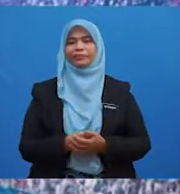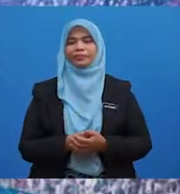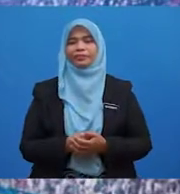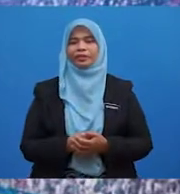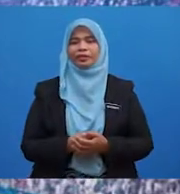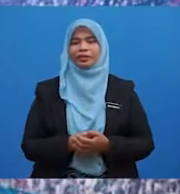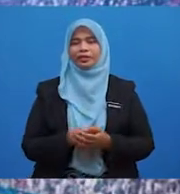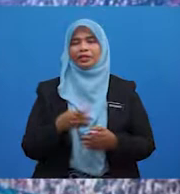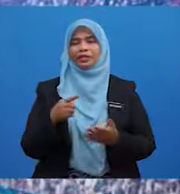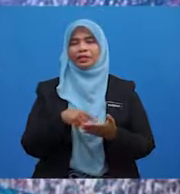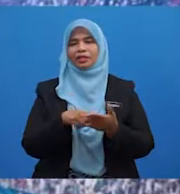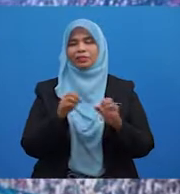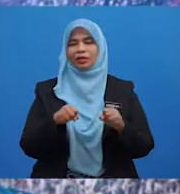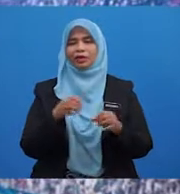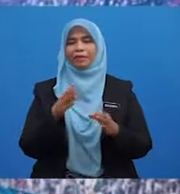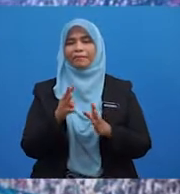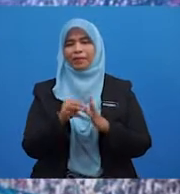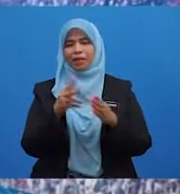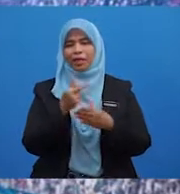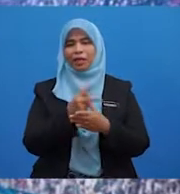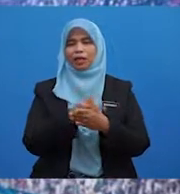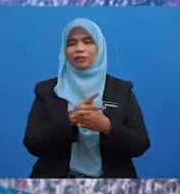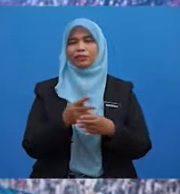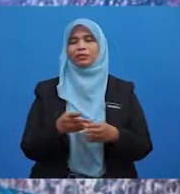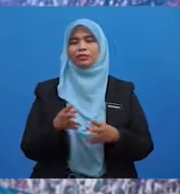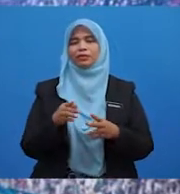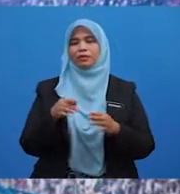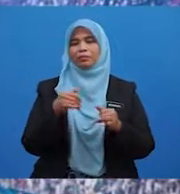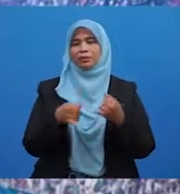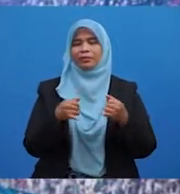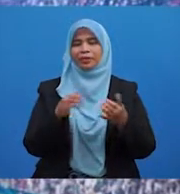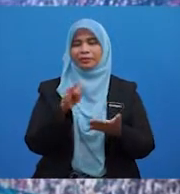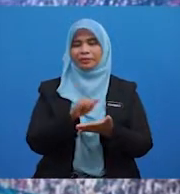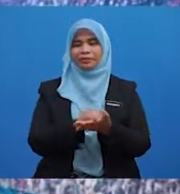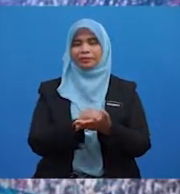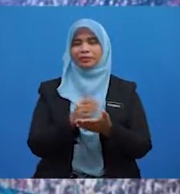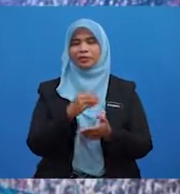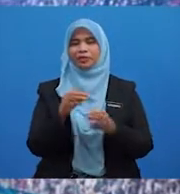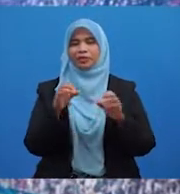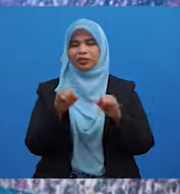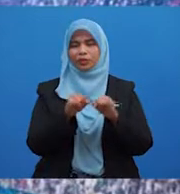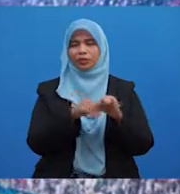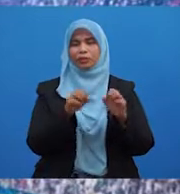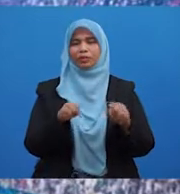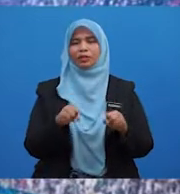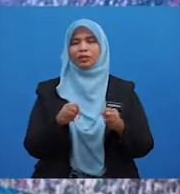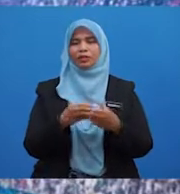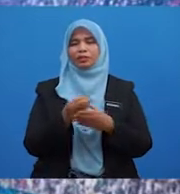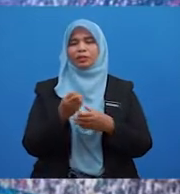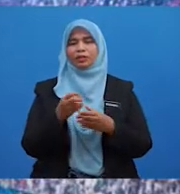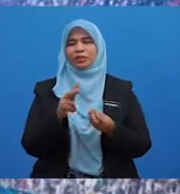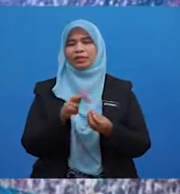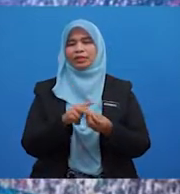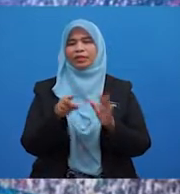Persepsi negatif ini boleh menjejaskan prestasi pemain hoki tersebut. Ia juga menimbulkan kesan negatif yang dikenali